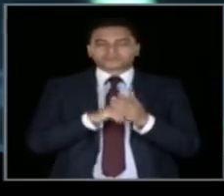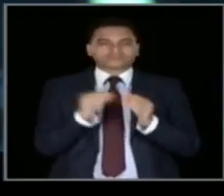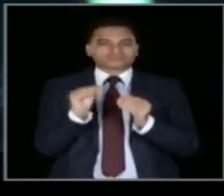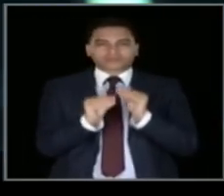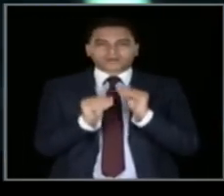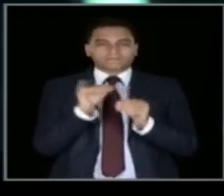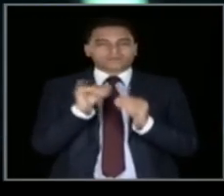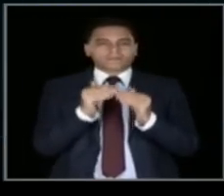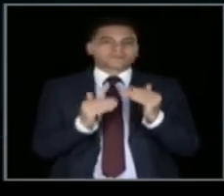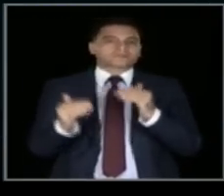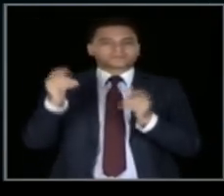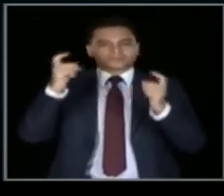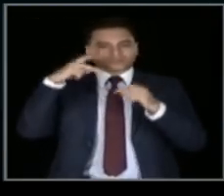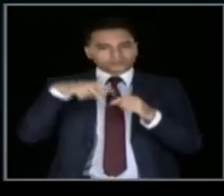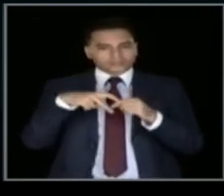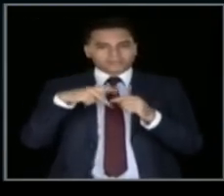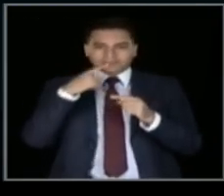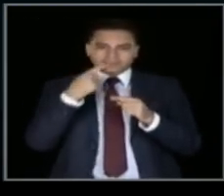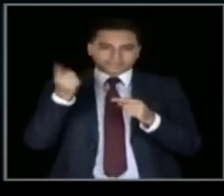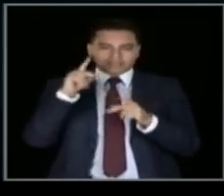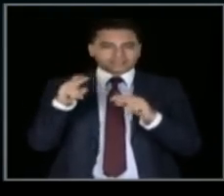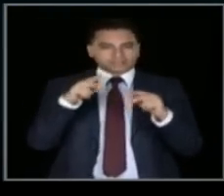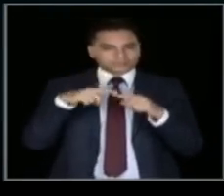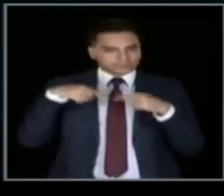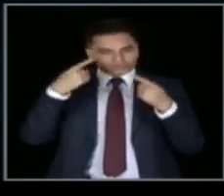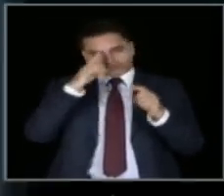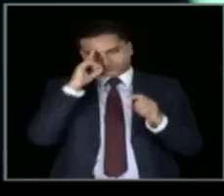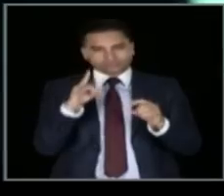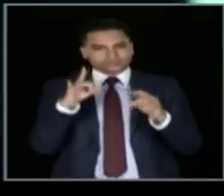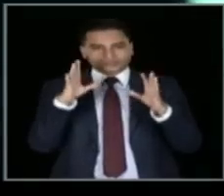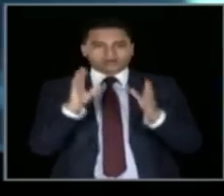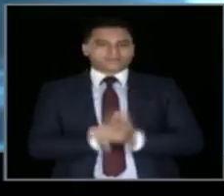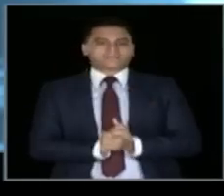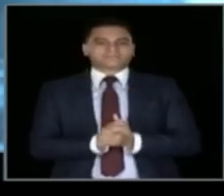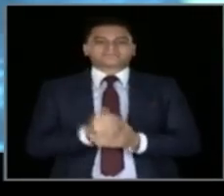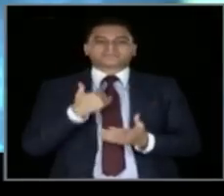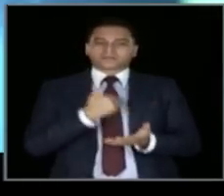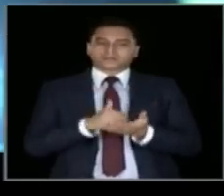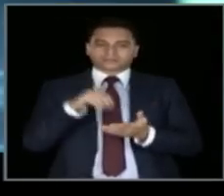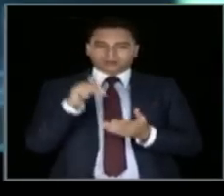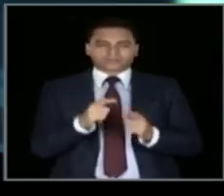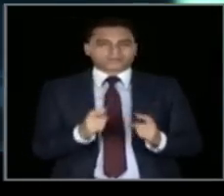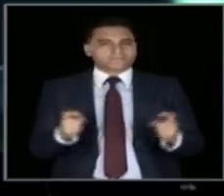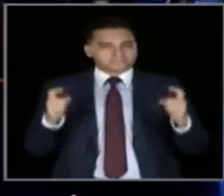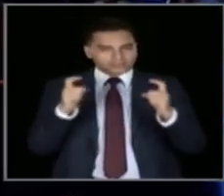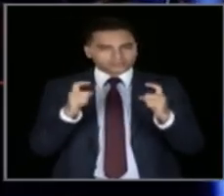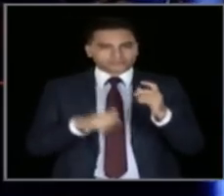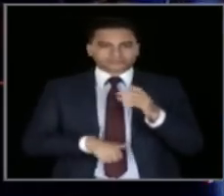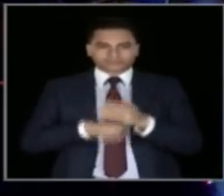الثاني للعباقرة قادرون باختلاف، وان شاء الله الموسم القادم اكون اكثر استعدادا باذن الله. انا جاي النهارده الماتش واستعد